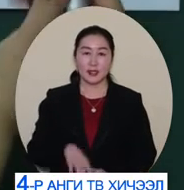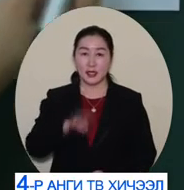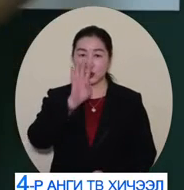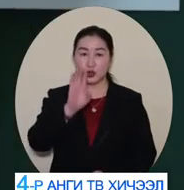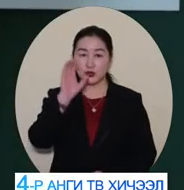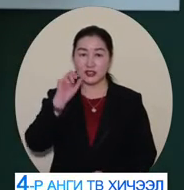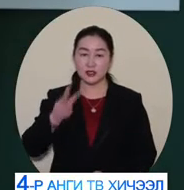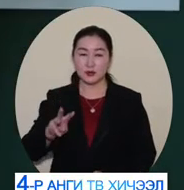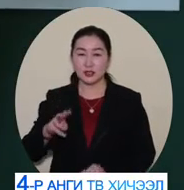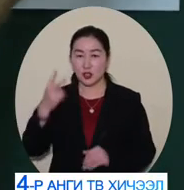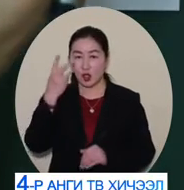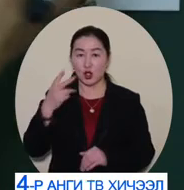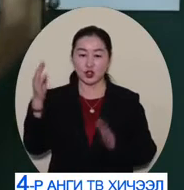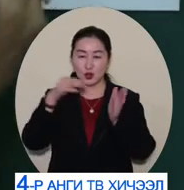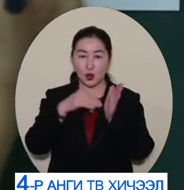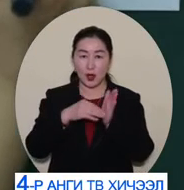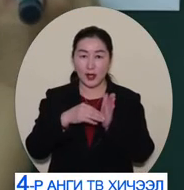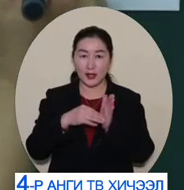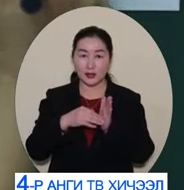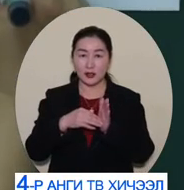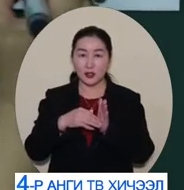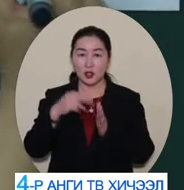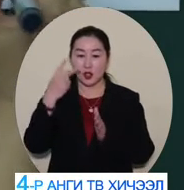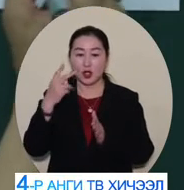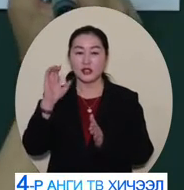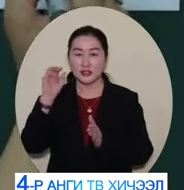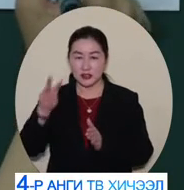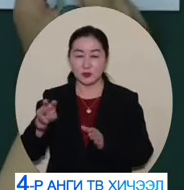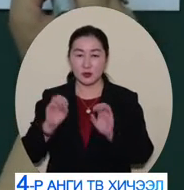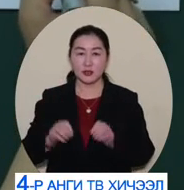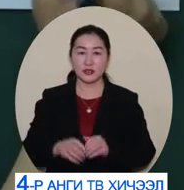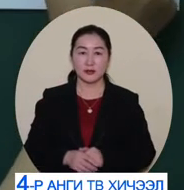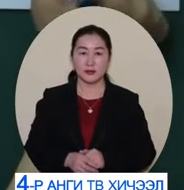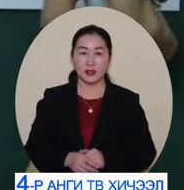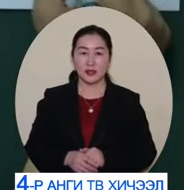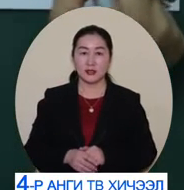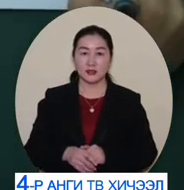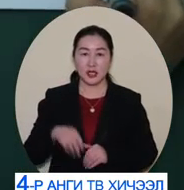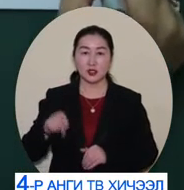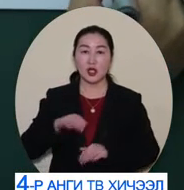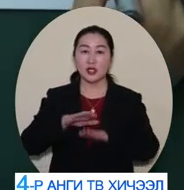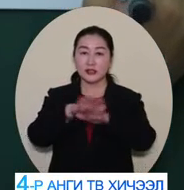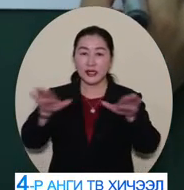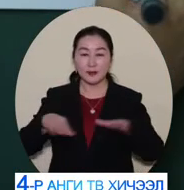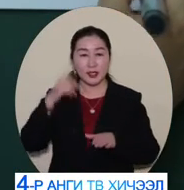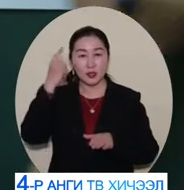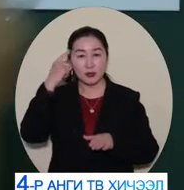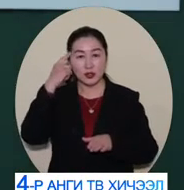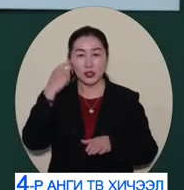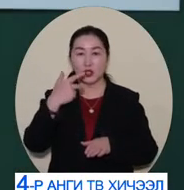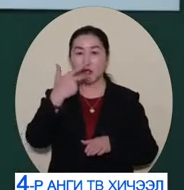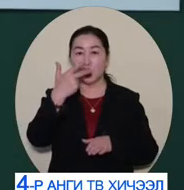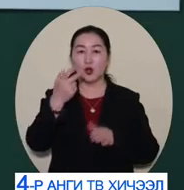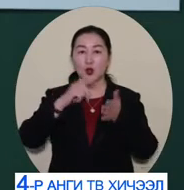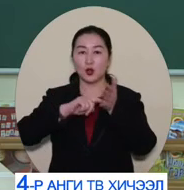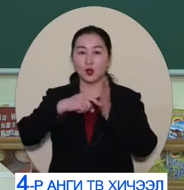За, талбайг нь олоо та бүдэрэй. 3-2-ийн 6 квадрат см